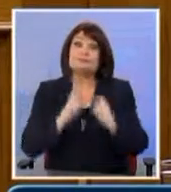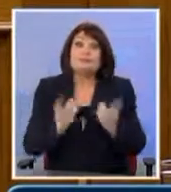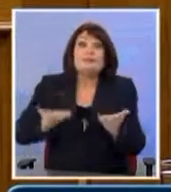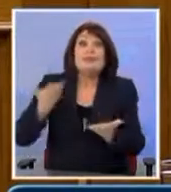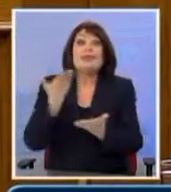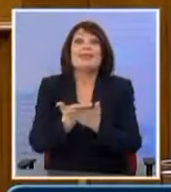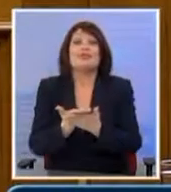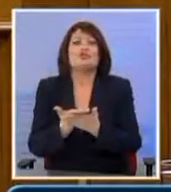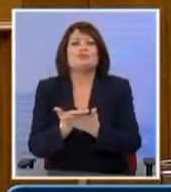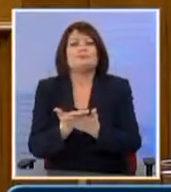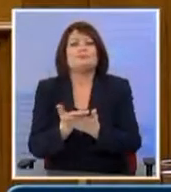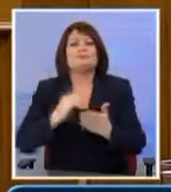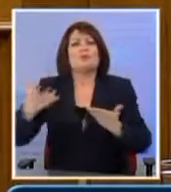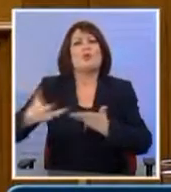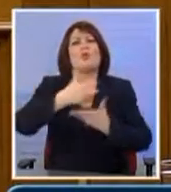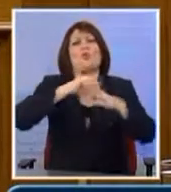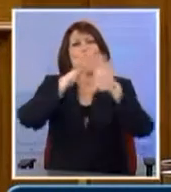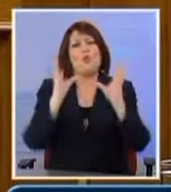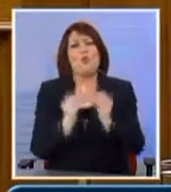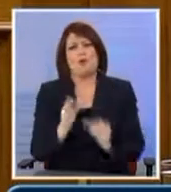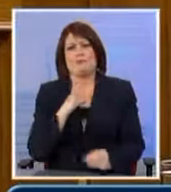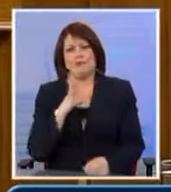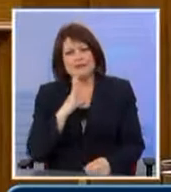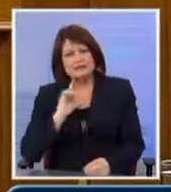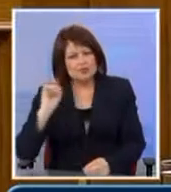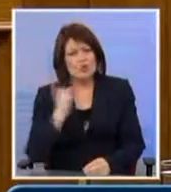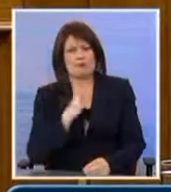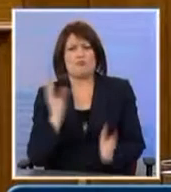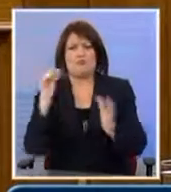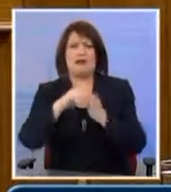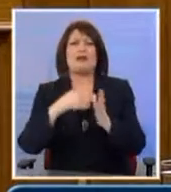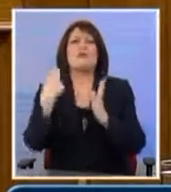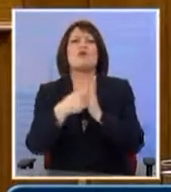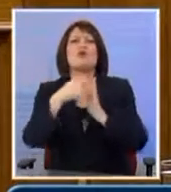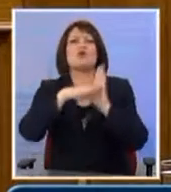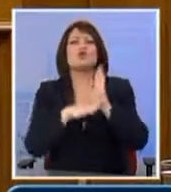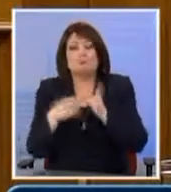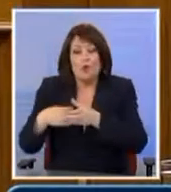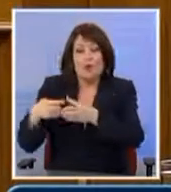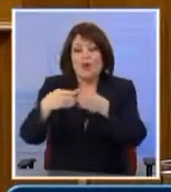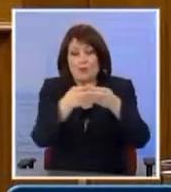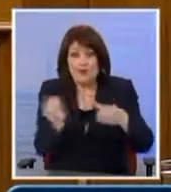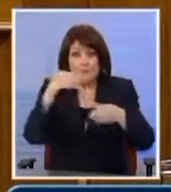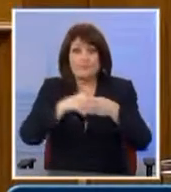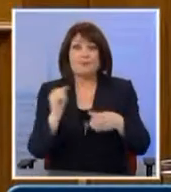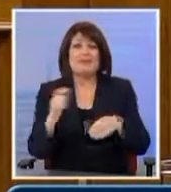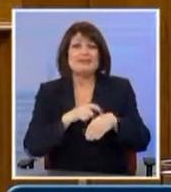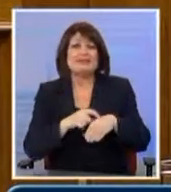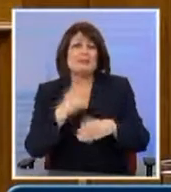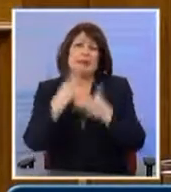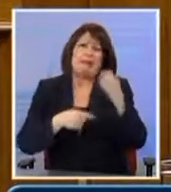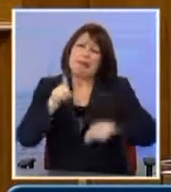δήλωσης όλων των εισοδημάτων από όλους τους πολίτες και πλήρη ένταξη στο φορολογικό σύστημα ομάδων που μέχρι σήμερα φορολογούνταν